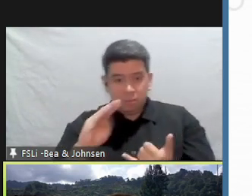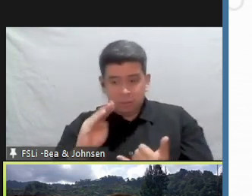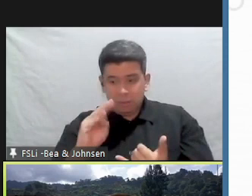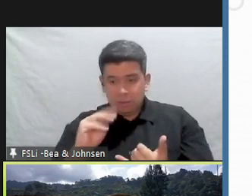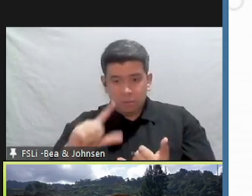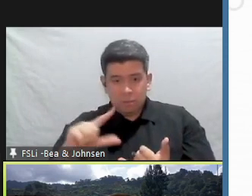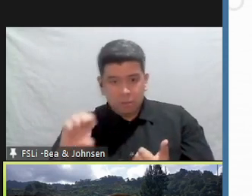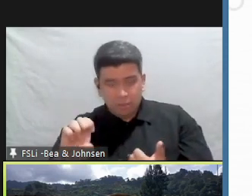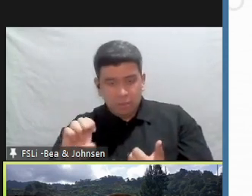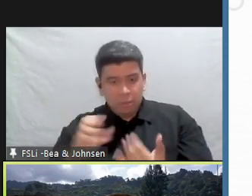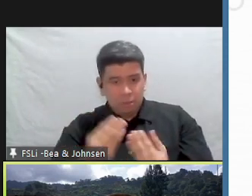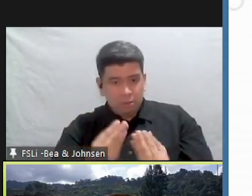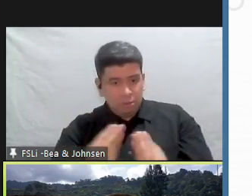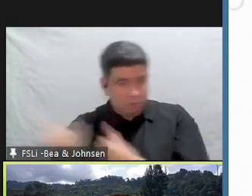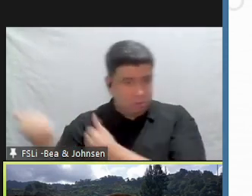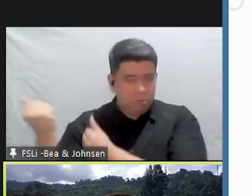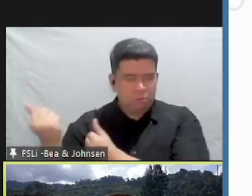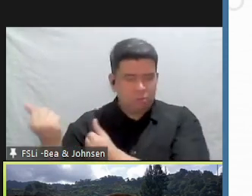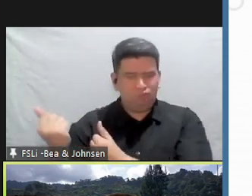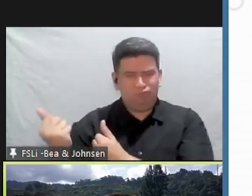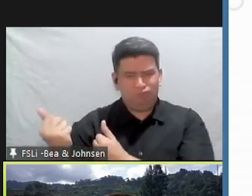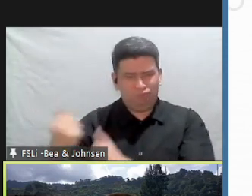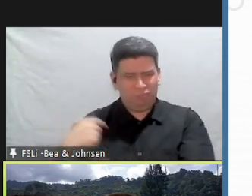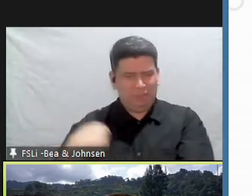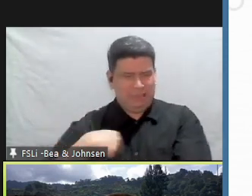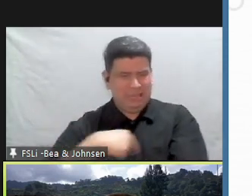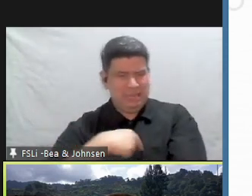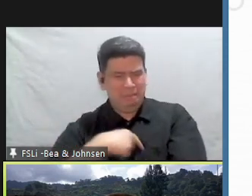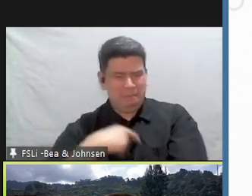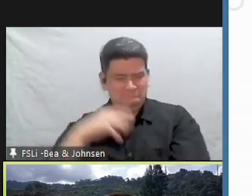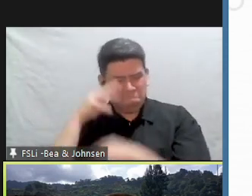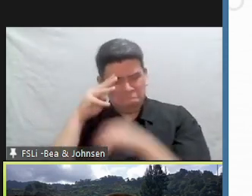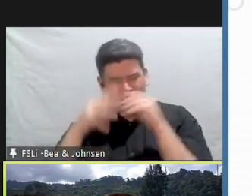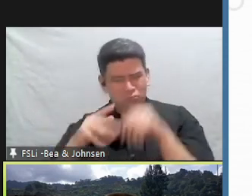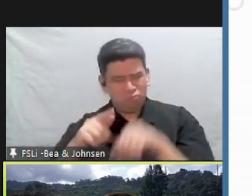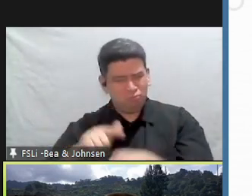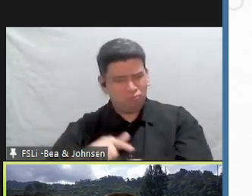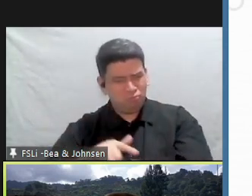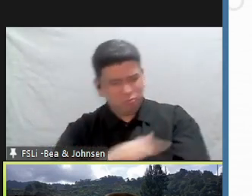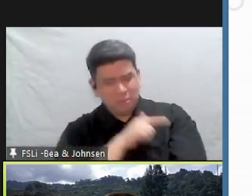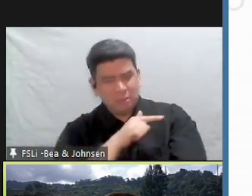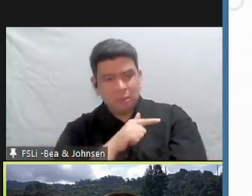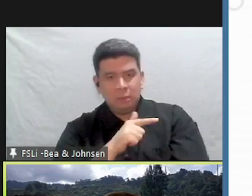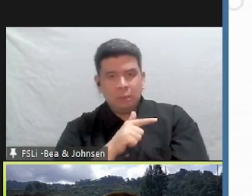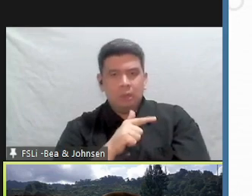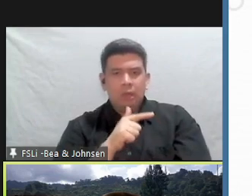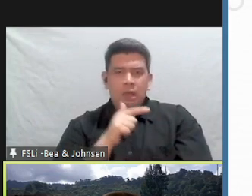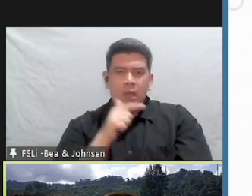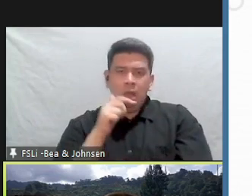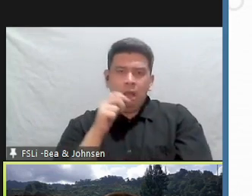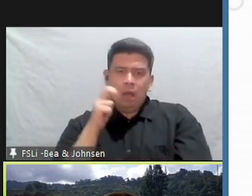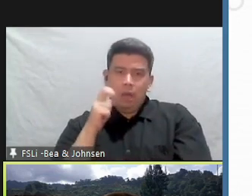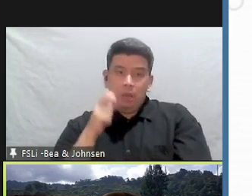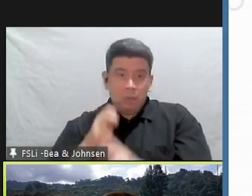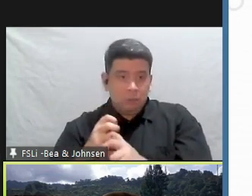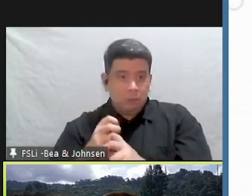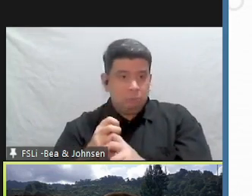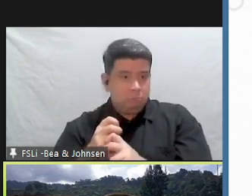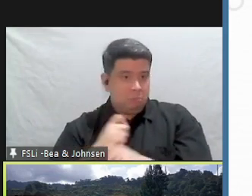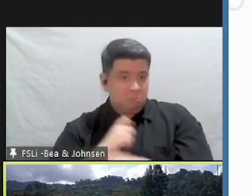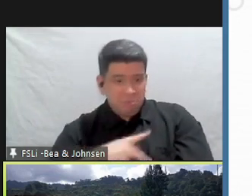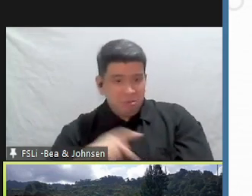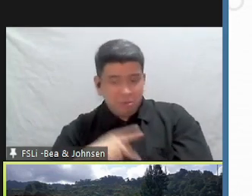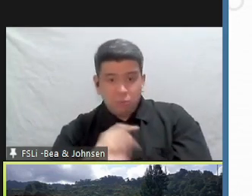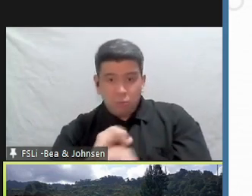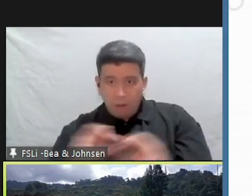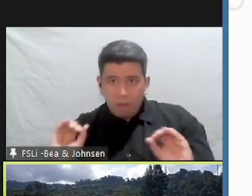I'm sure ito rin ang nararamdaman ng marami sa atin, ano, na naghirap. Overwork na ngayong mga teacher. Tapos,